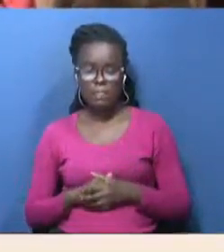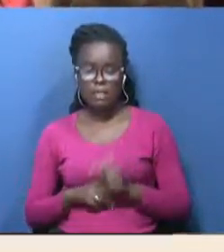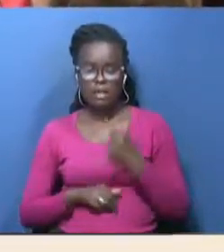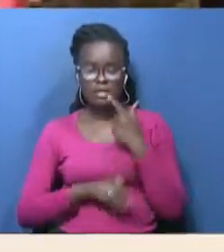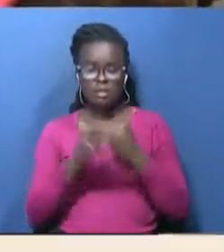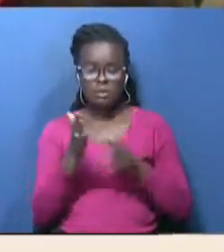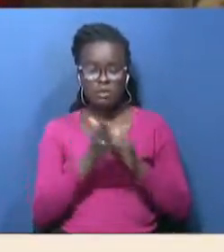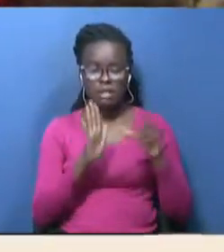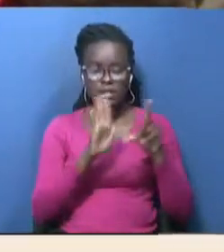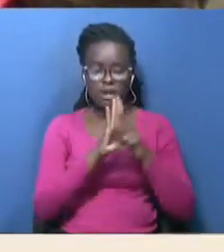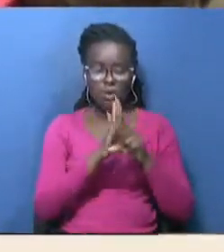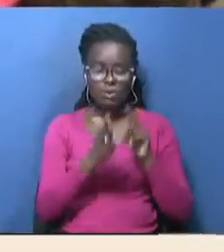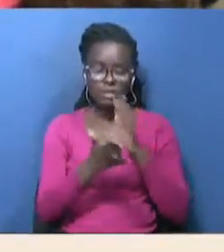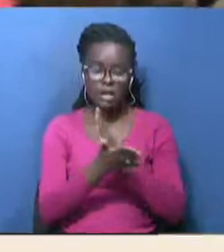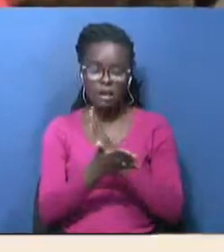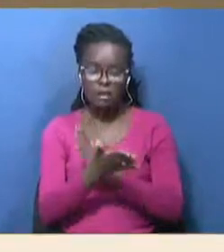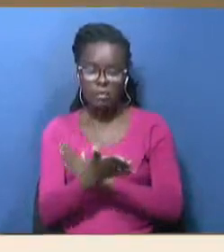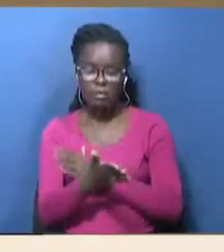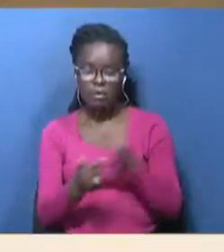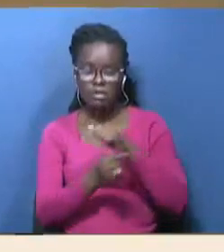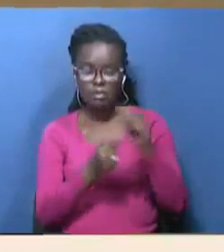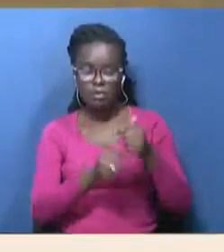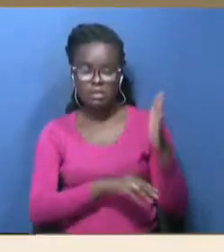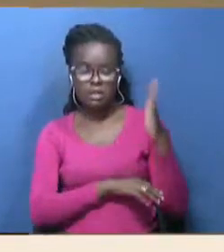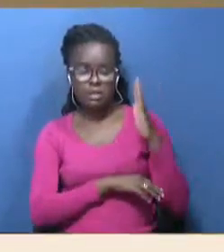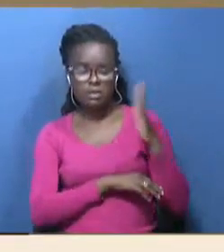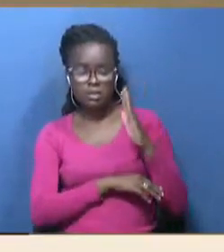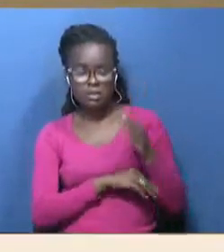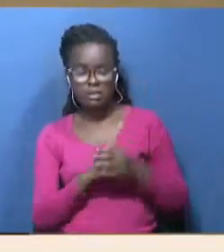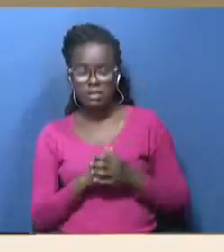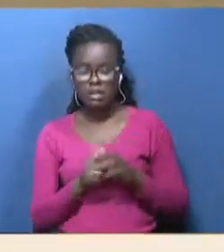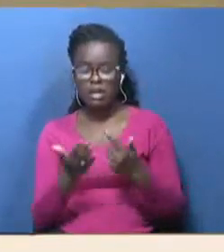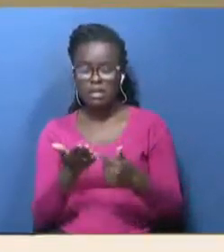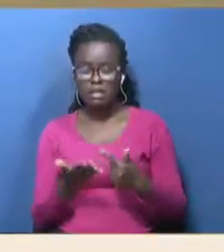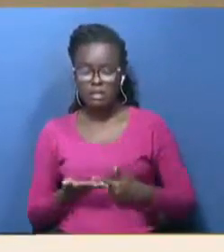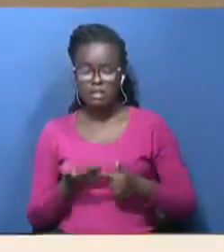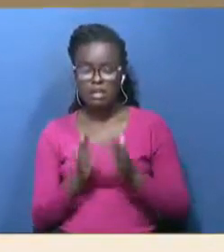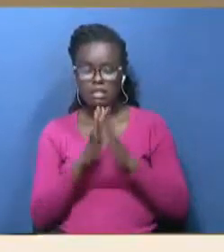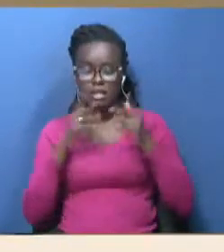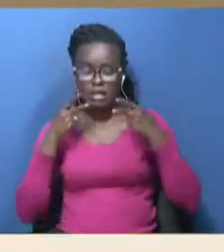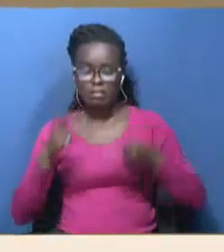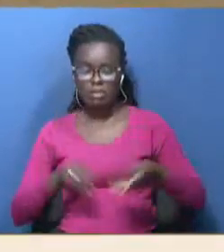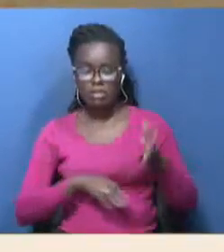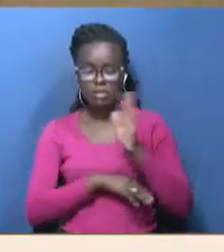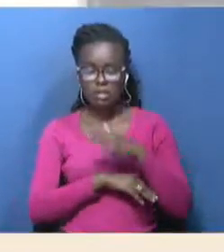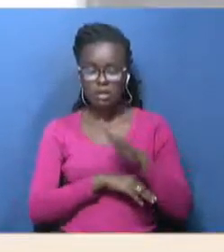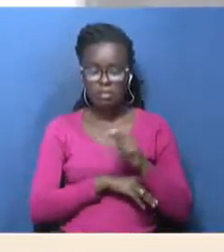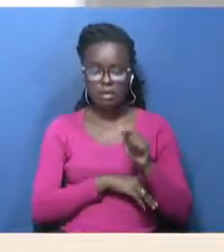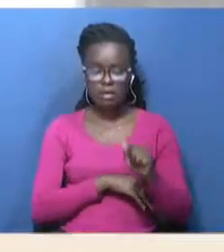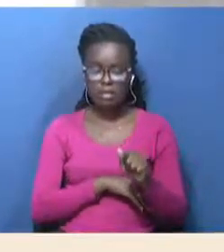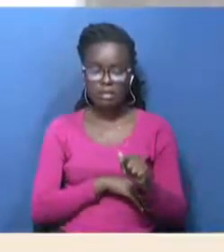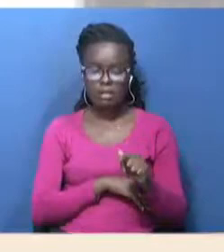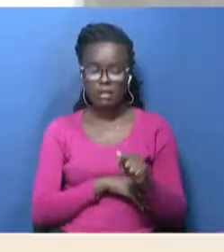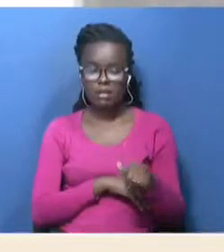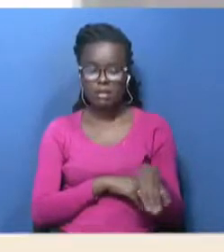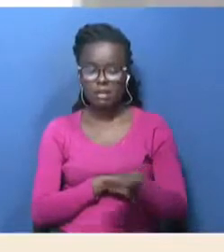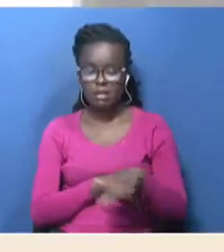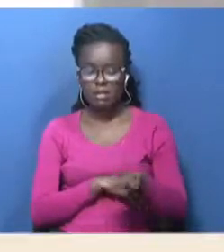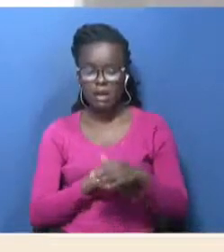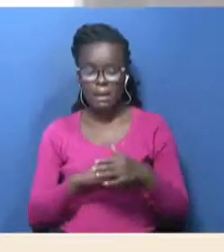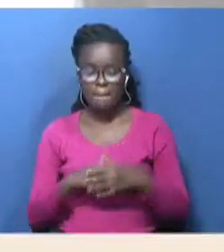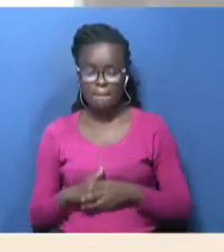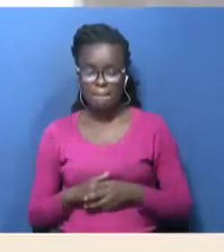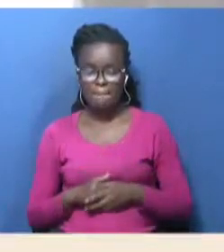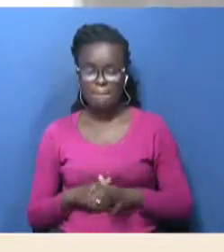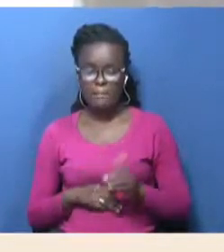atĩ mawatho na mĩtaratara ĩgiĩ ũgitĩri mũrũmu nĩ ĩrarĩrwo na thayũ nĩ ũgũkorwo ũkĩoneka matũra-inĩ maya.